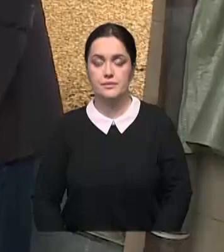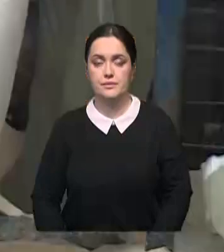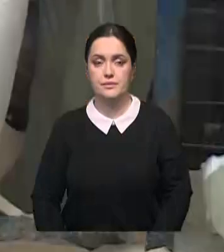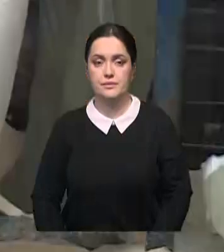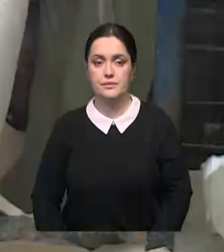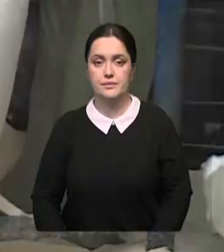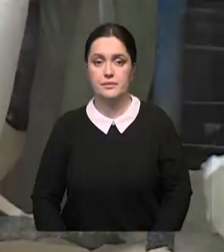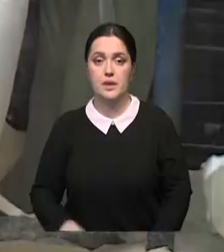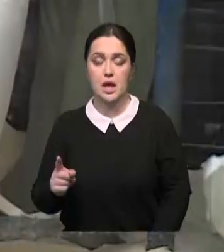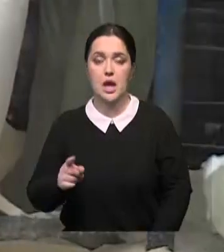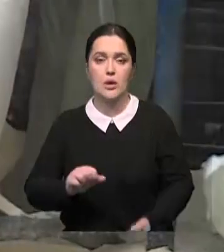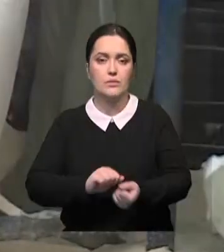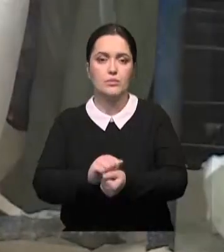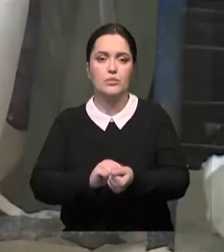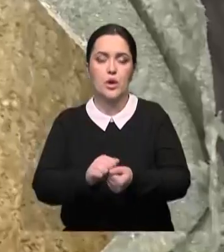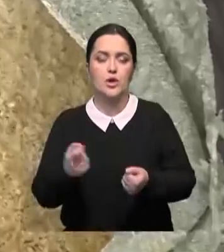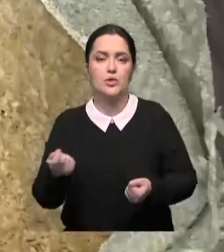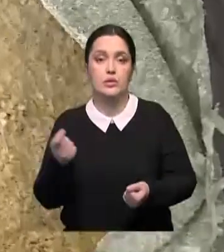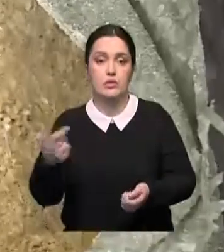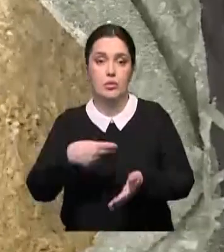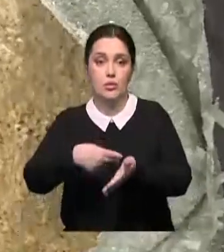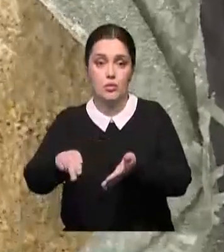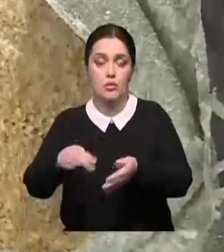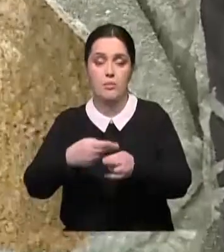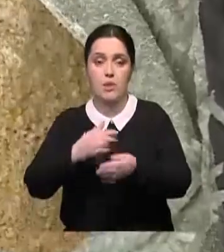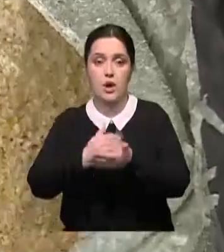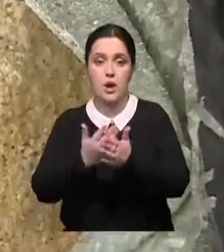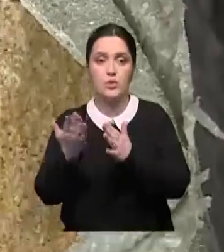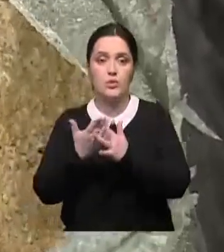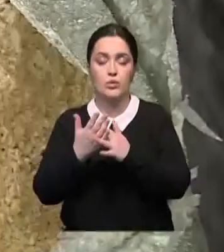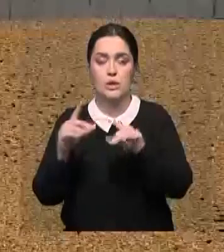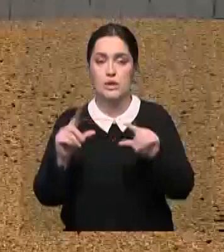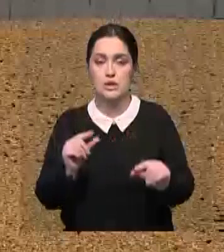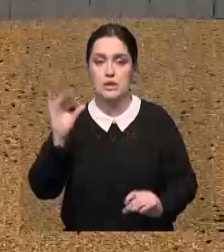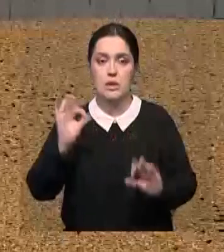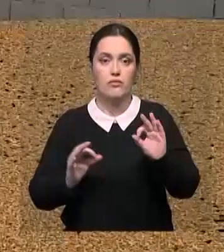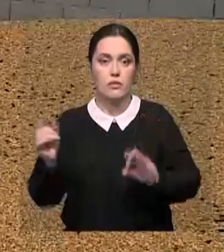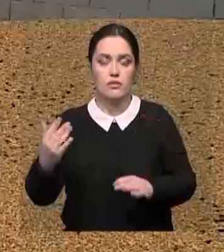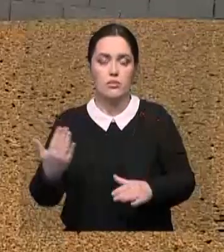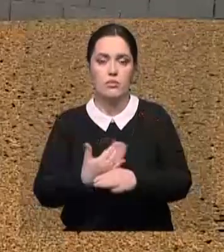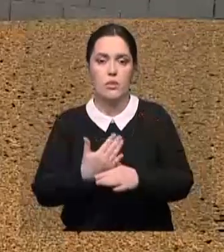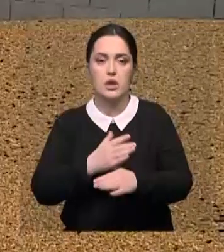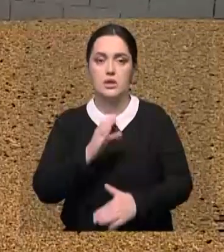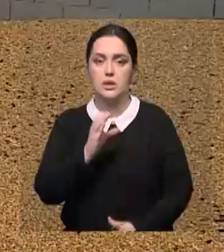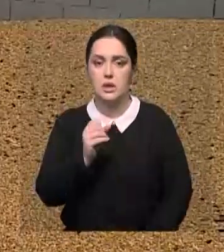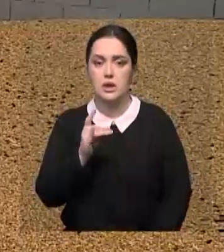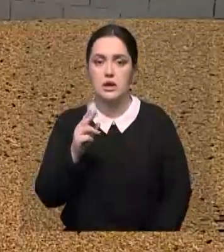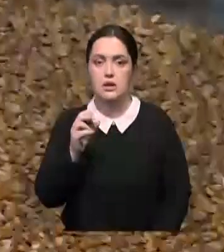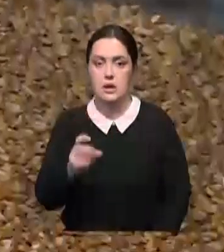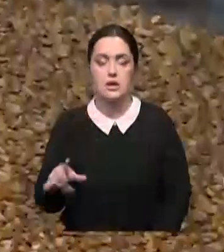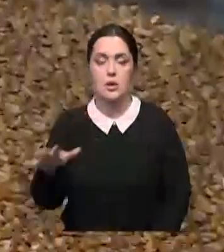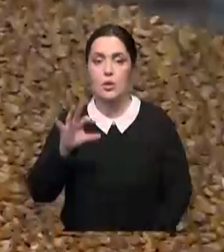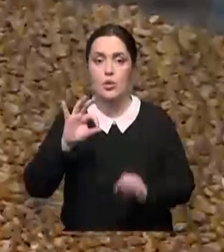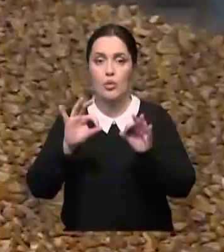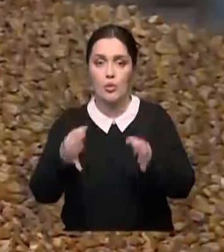Установка по измельчению зерновых культур, которую приобрел Токожарахом на заем по льготной ставке, стала большим подспорьем для жителей Сарканского района. Осенью